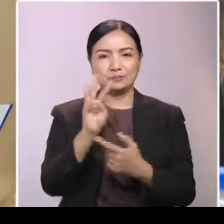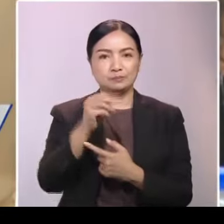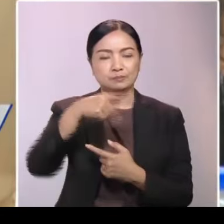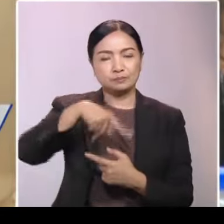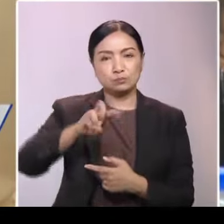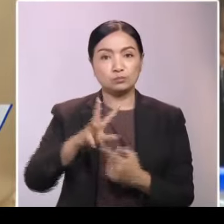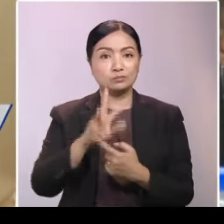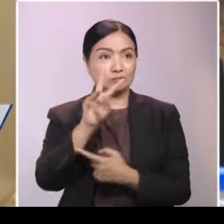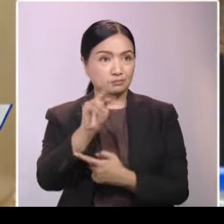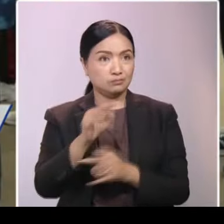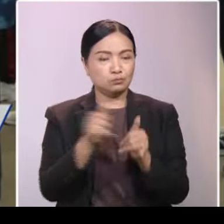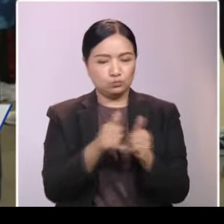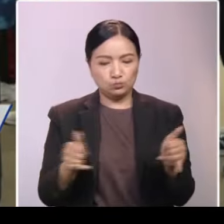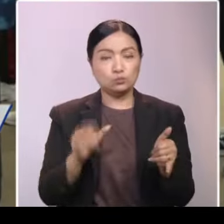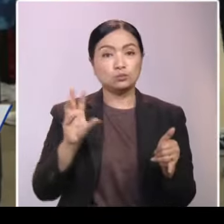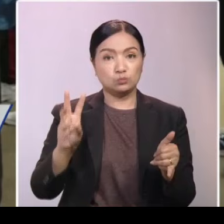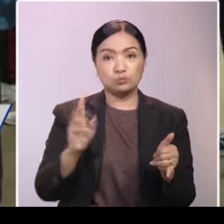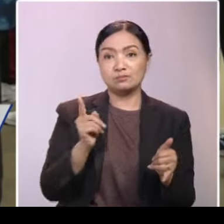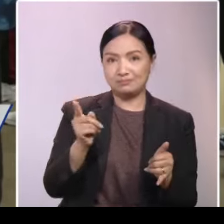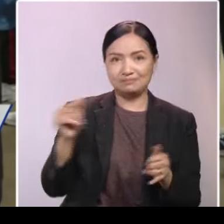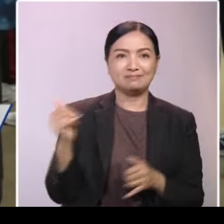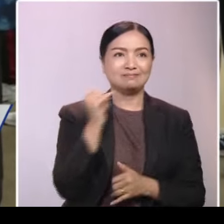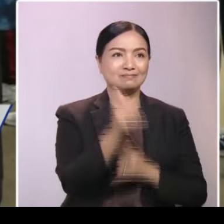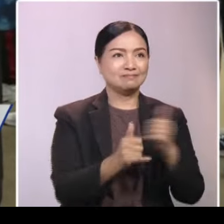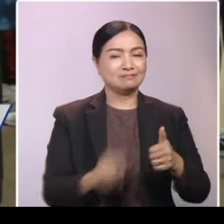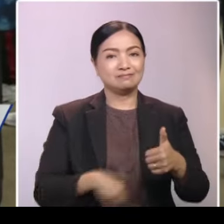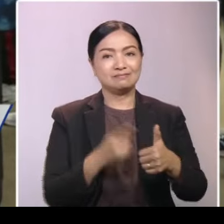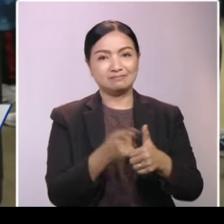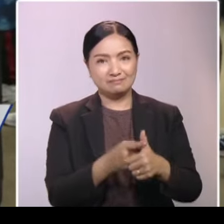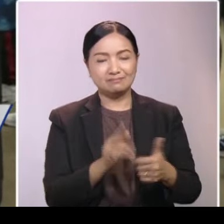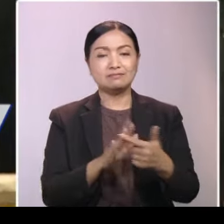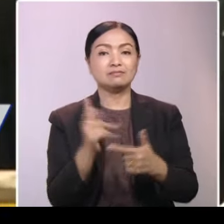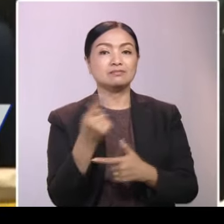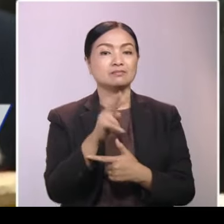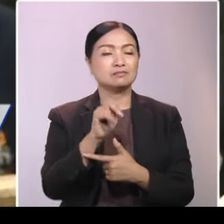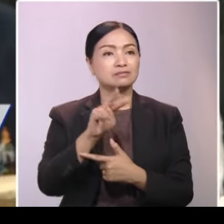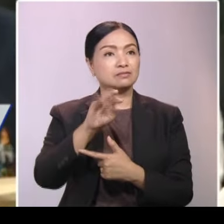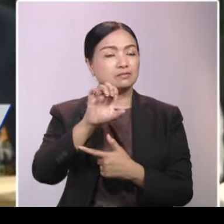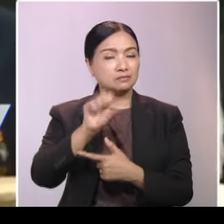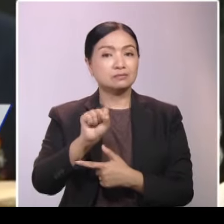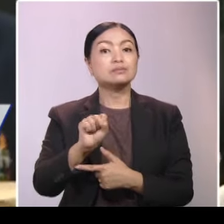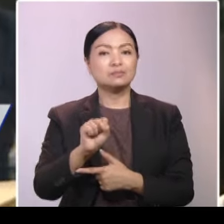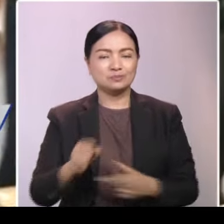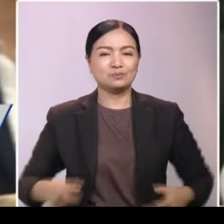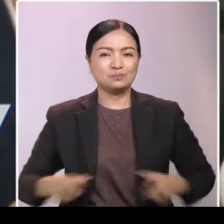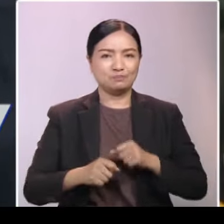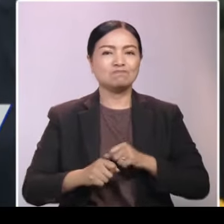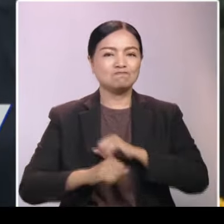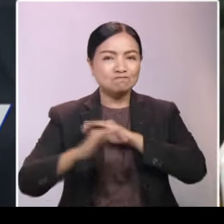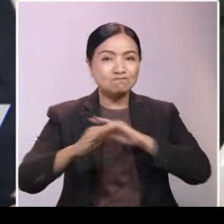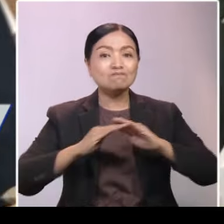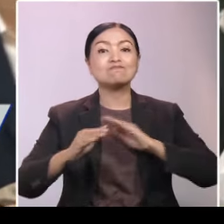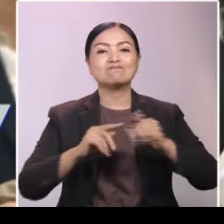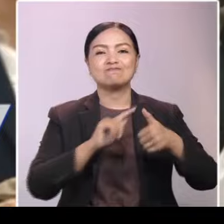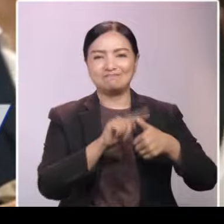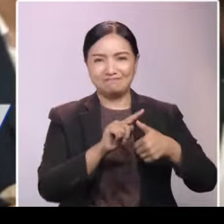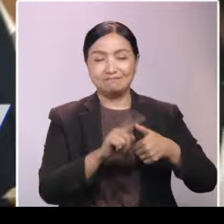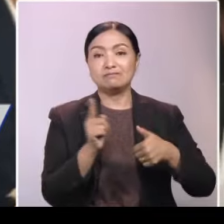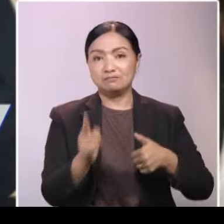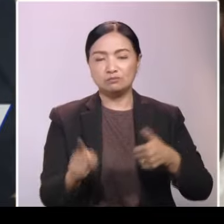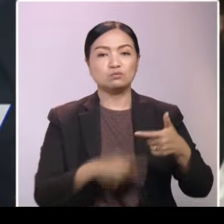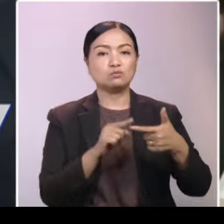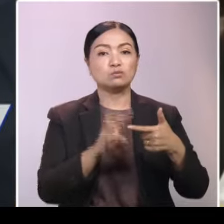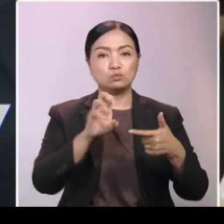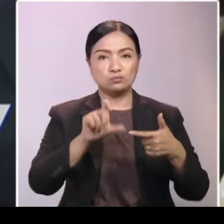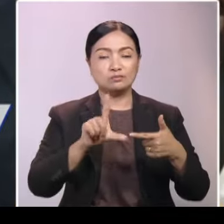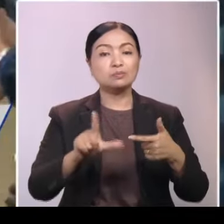มี6ฮีโร่เหรียญโอลิมปิก2024นะครับประกอบด้วยเทนนิสพานิพักวงพัฒนกิจนักเทควันโดเหรียญทองโอลิมปิก2สมัยวิ